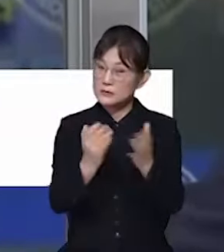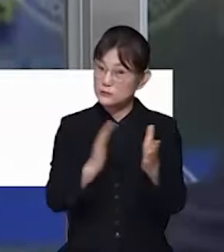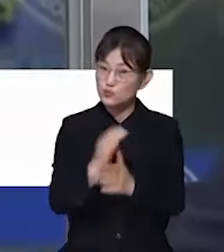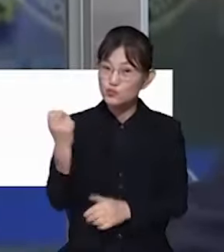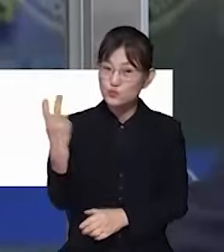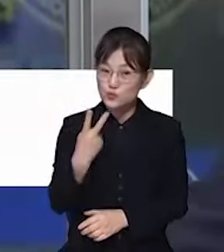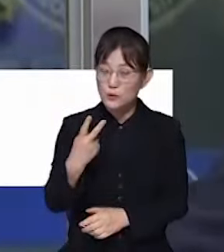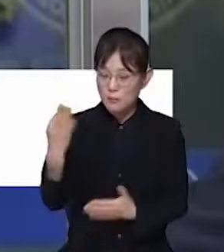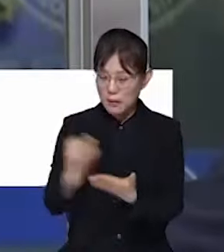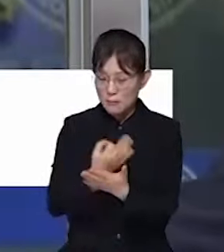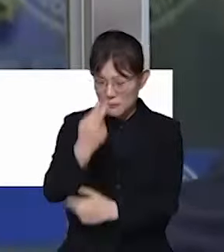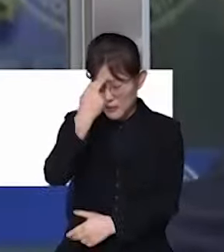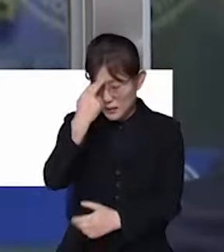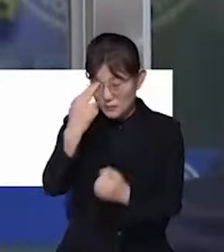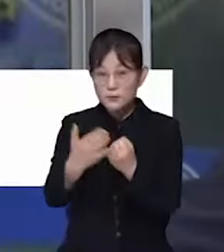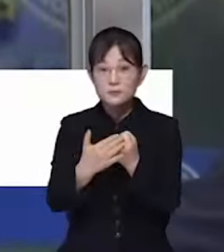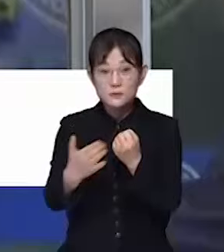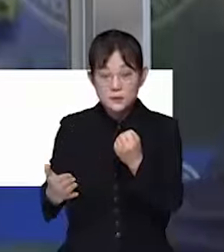힘들어서